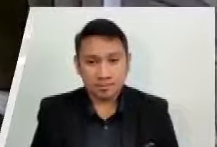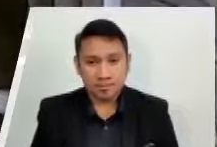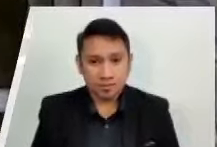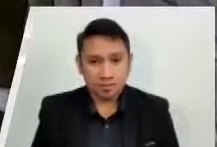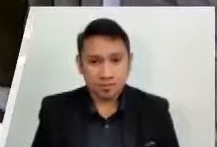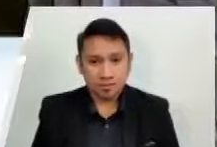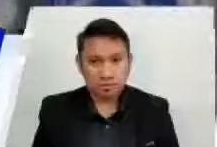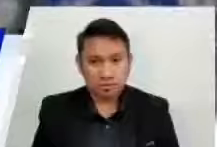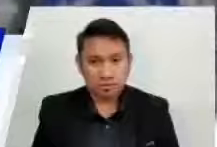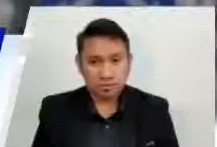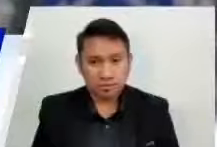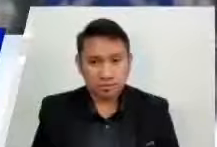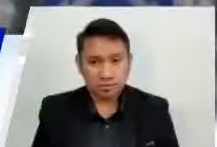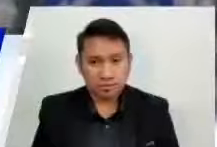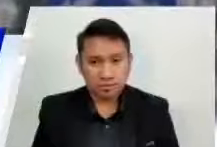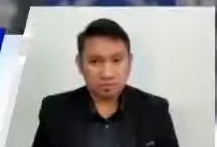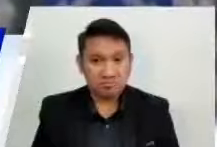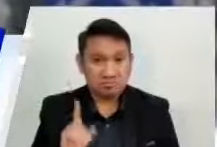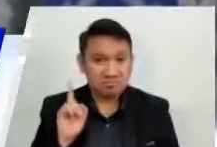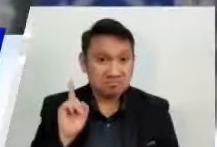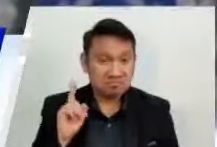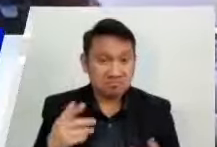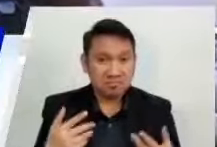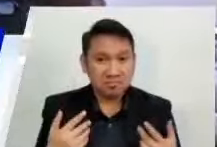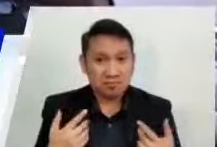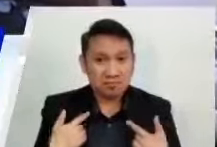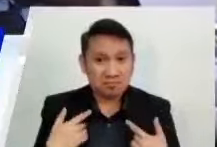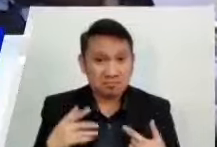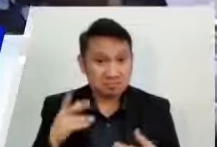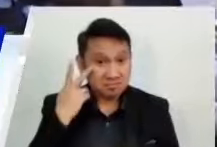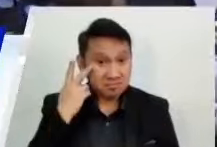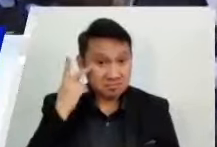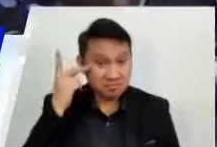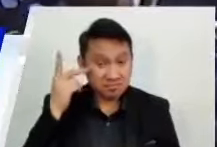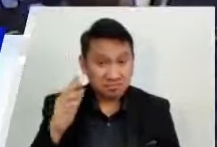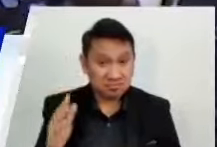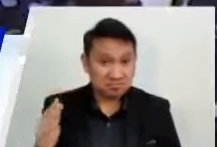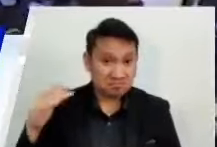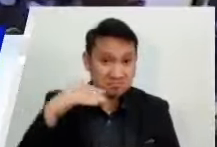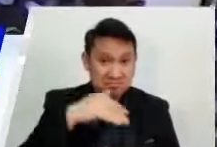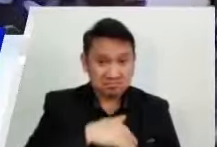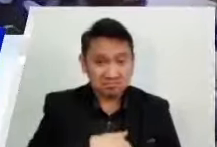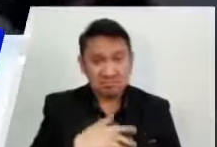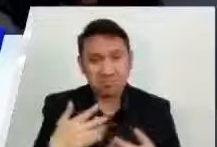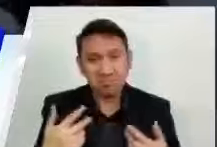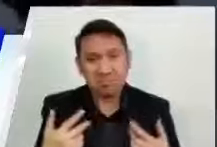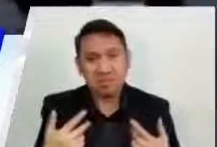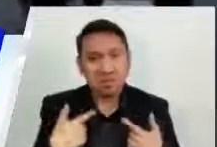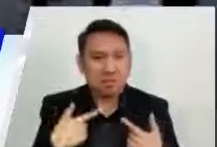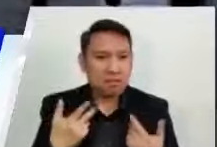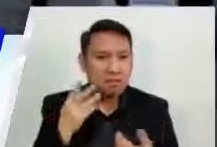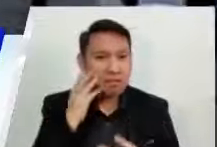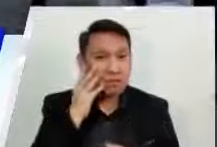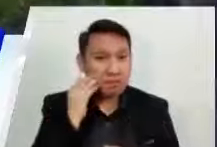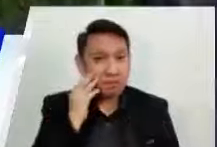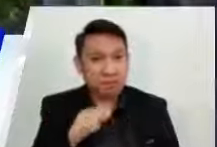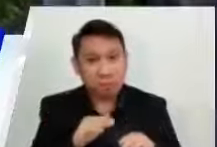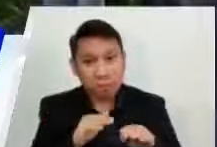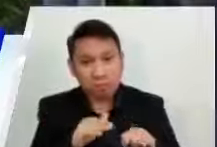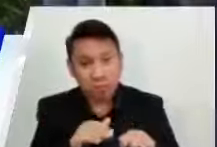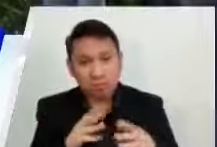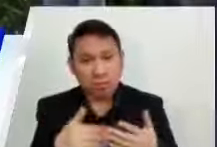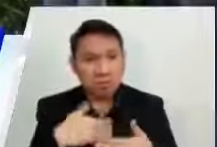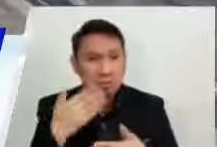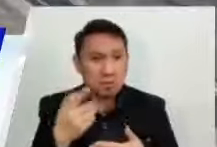At sa rush hour, plus kamuning flyover retrofit. Killer combo ng mas bumper to bumper na traffic. Sa mga susunod na linggo o buwan, may